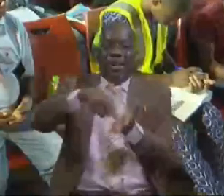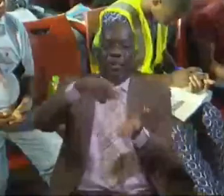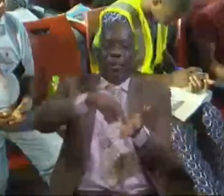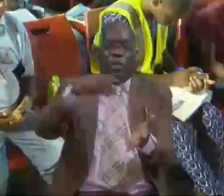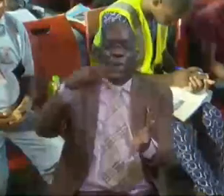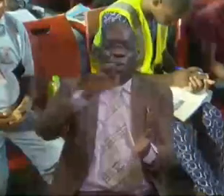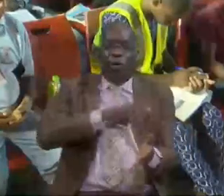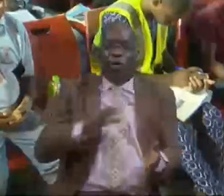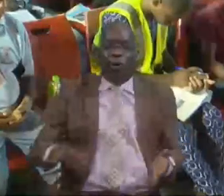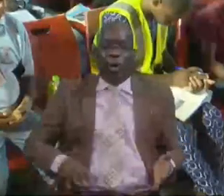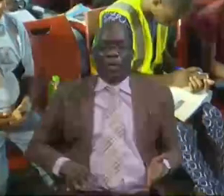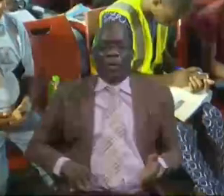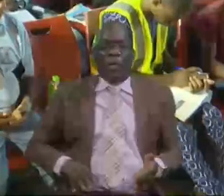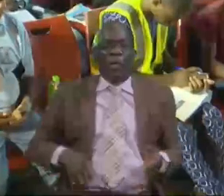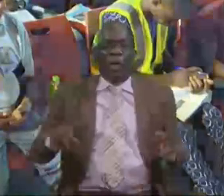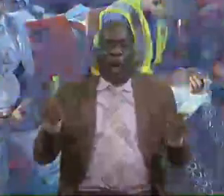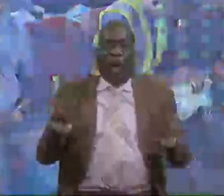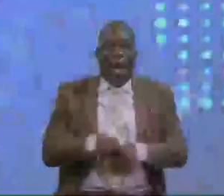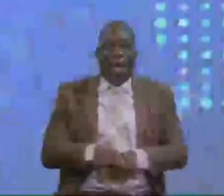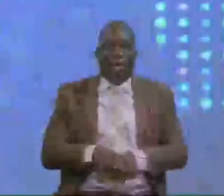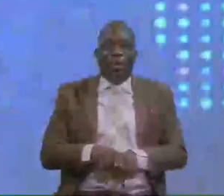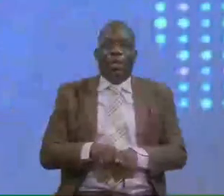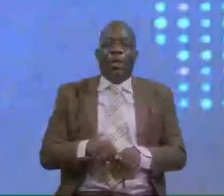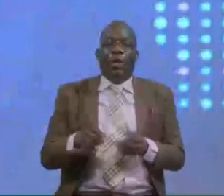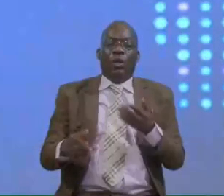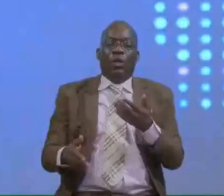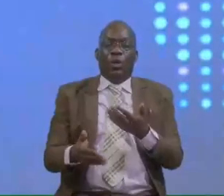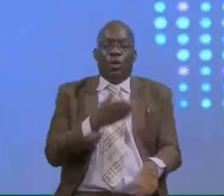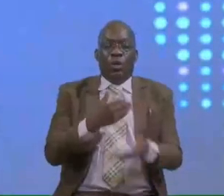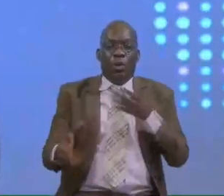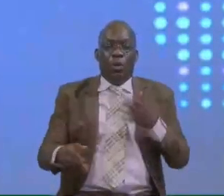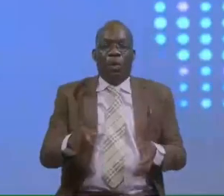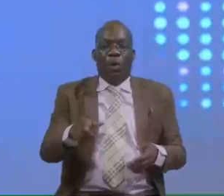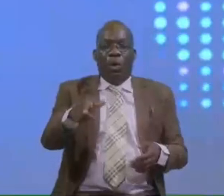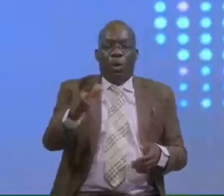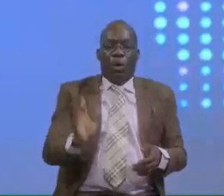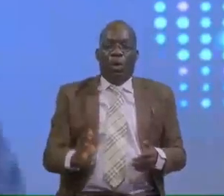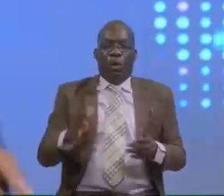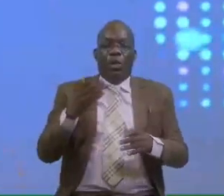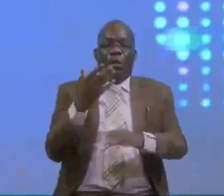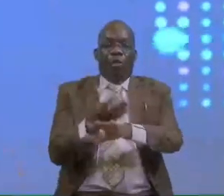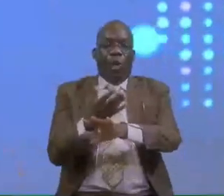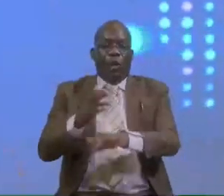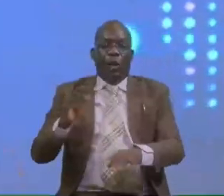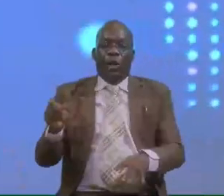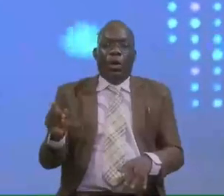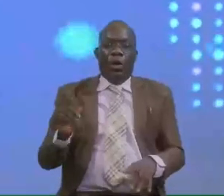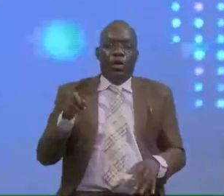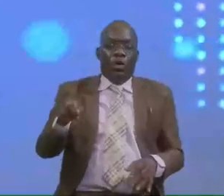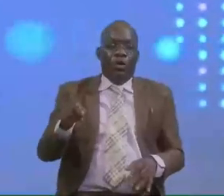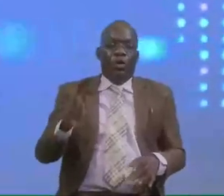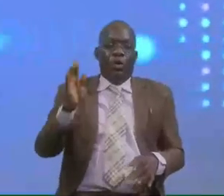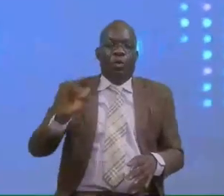pour Christ, comme si Dieu exhortait par nous. Nous vous en supplions au nom de Christ,